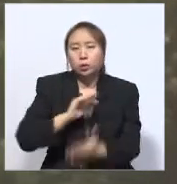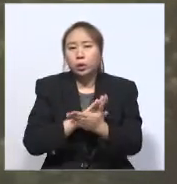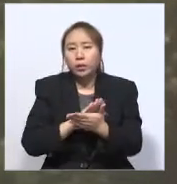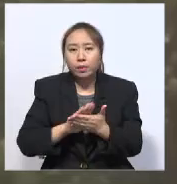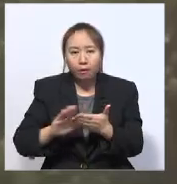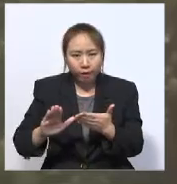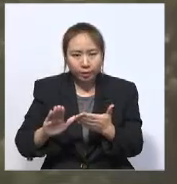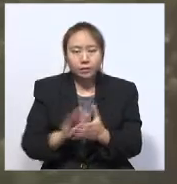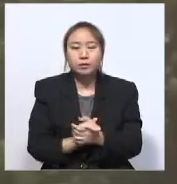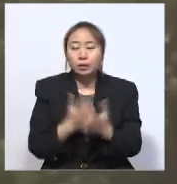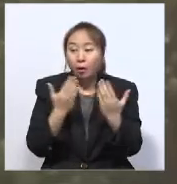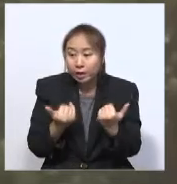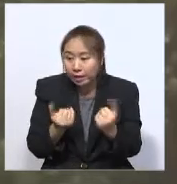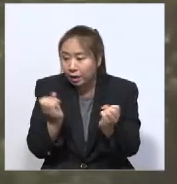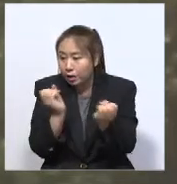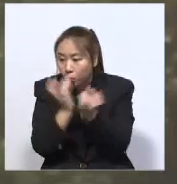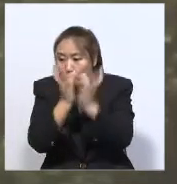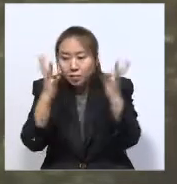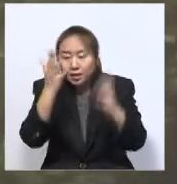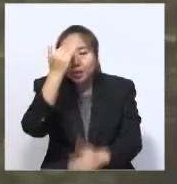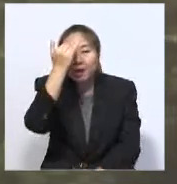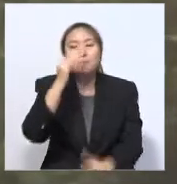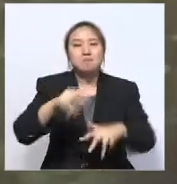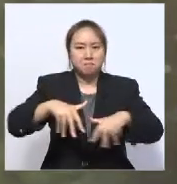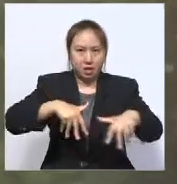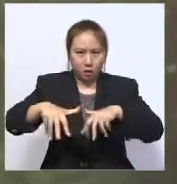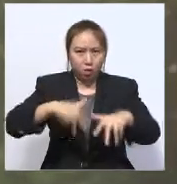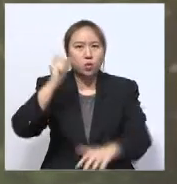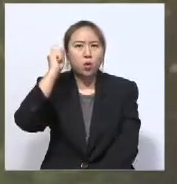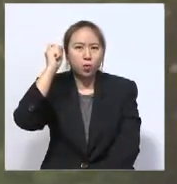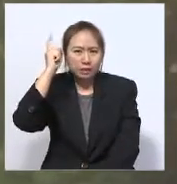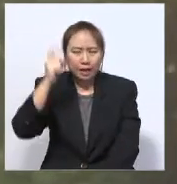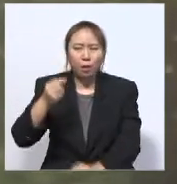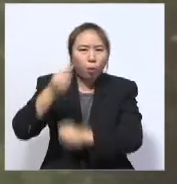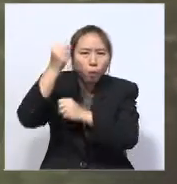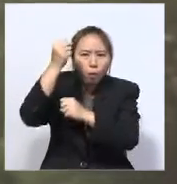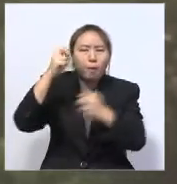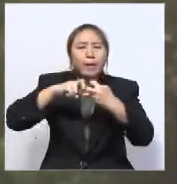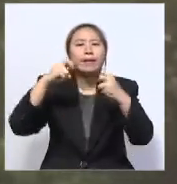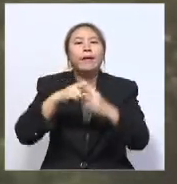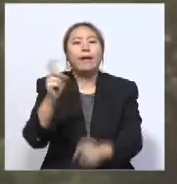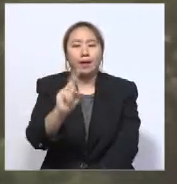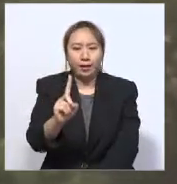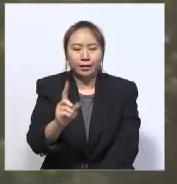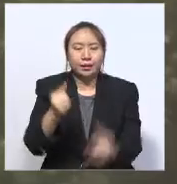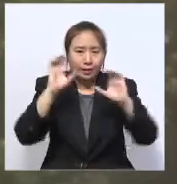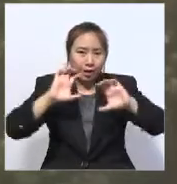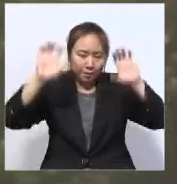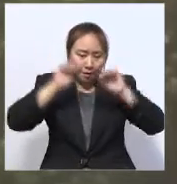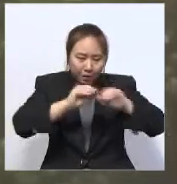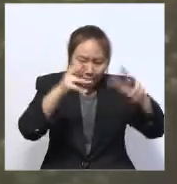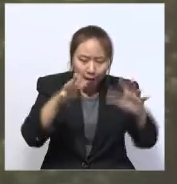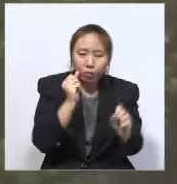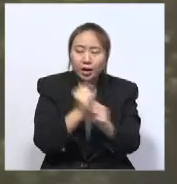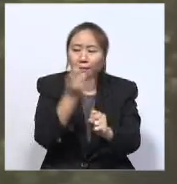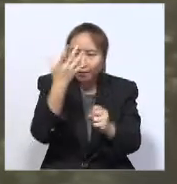มันไม่ลุกลามมันไปเพราะอะไรประชาชนประชาชนจะต้องเข้าใจว่ามันทำแล้วมันจะเกิดอะไรแล้วรัฐบาลก็ได้ประกาศอะไรไปแล้วทำอะไรไปบ้าง